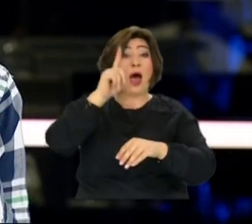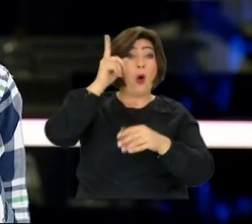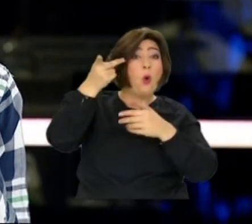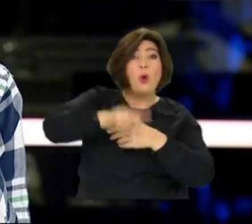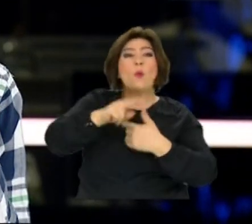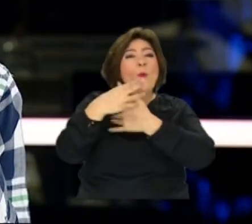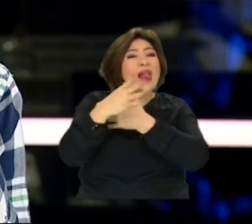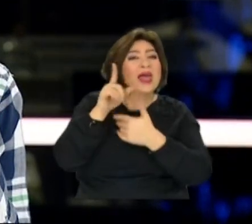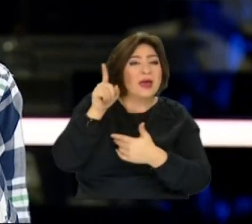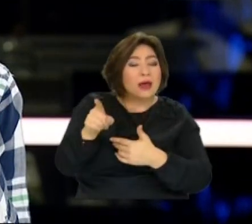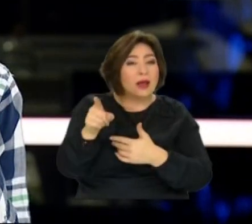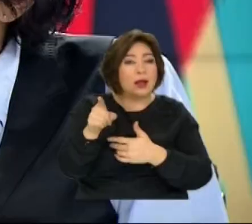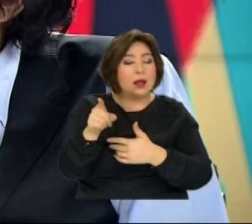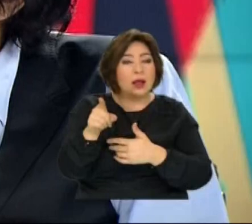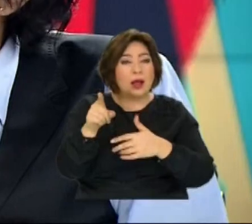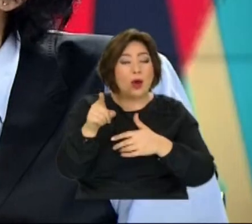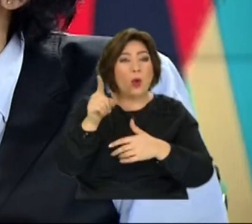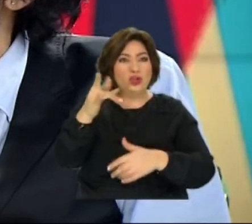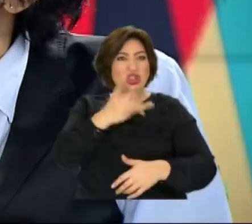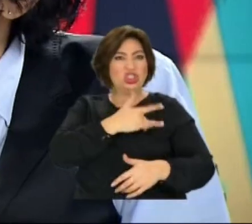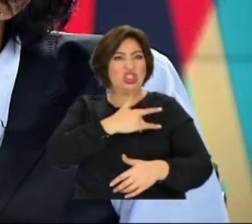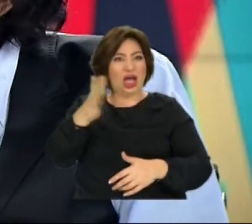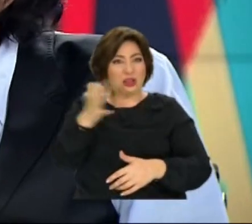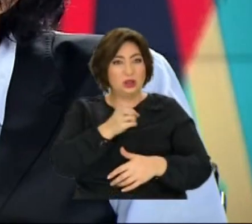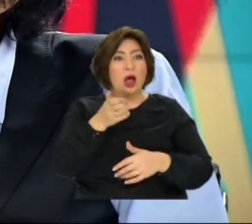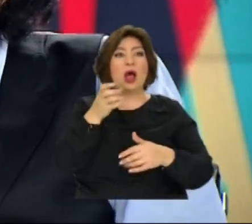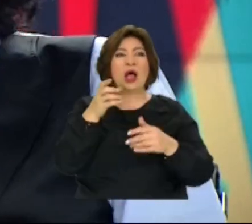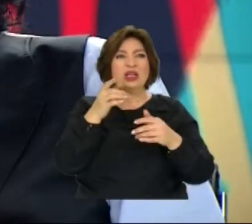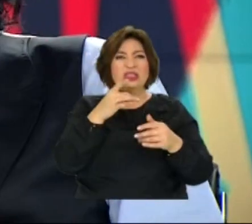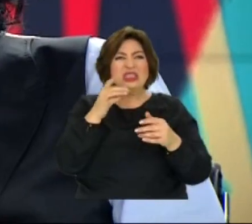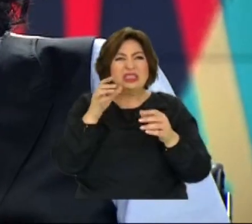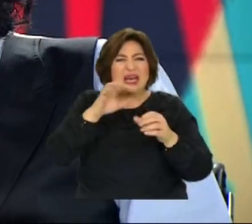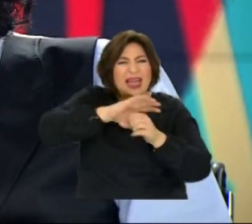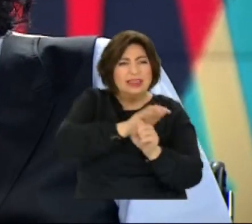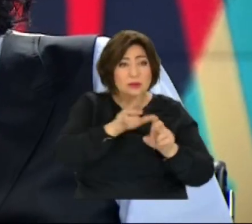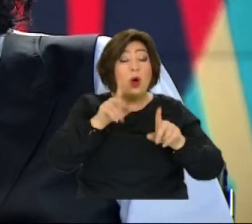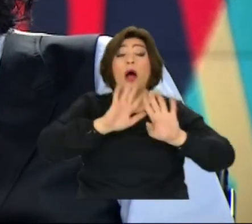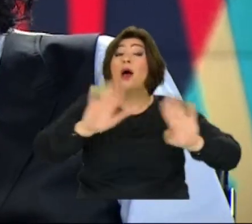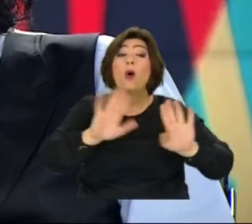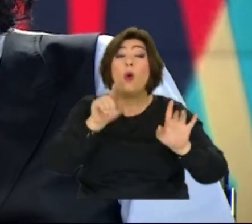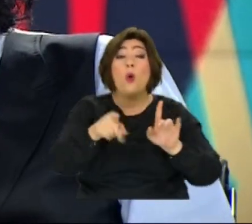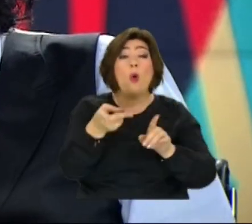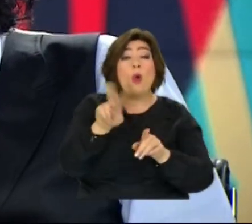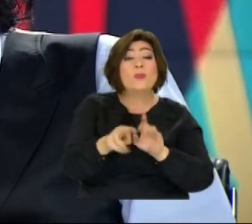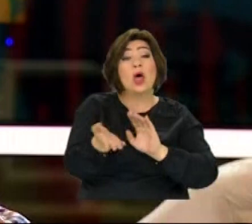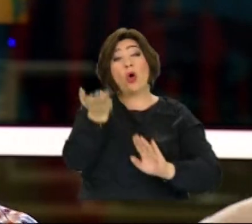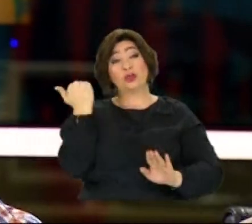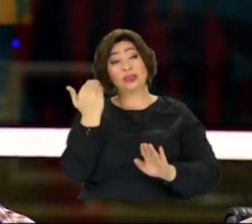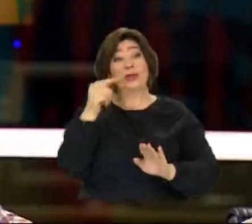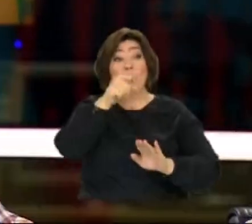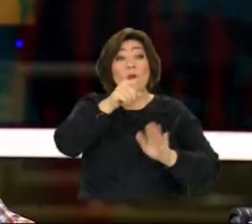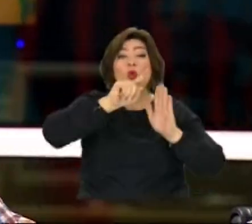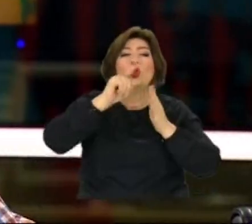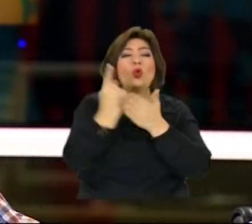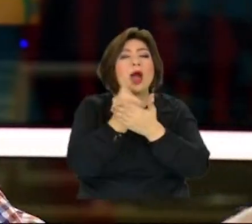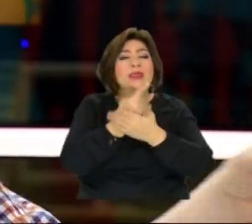Azrail'in ona onun canını alırken acı verdiği gibi. Ama işte onlar dünya hayatı, onlar ölümden öncesi. Bu bahsedilen ölümden